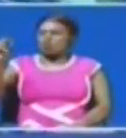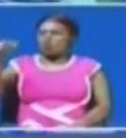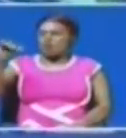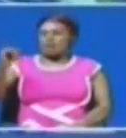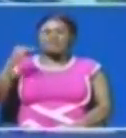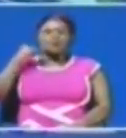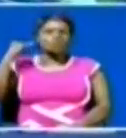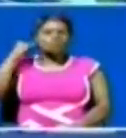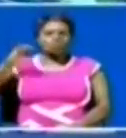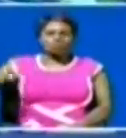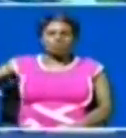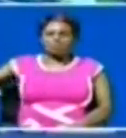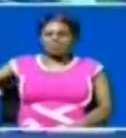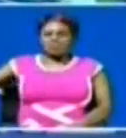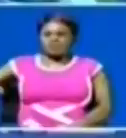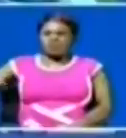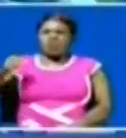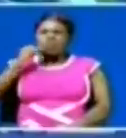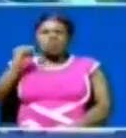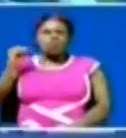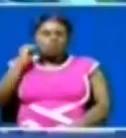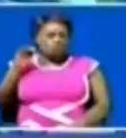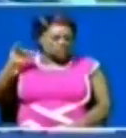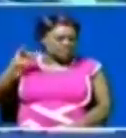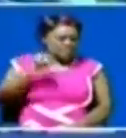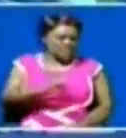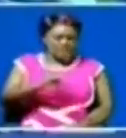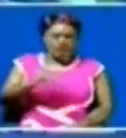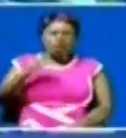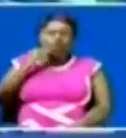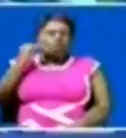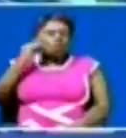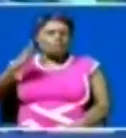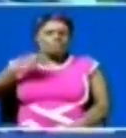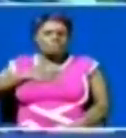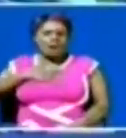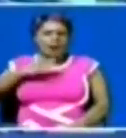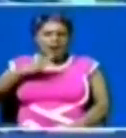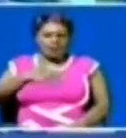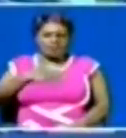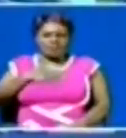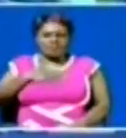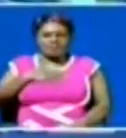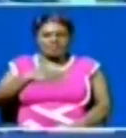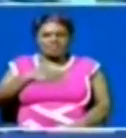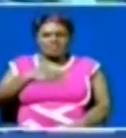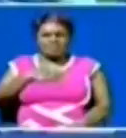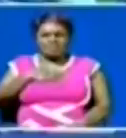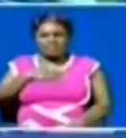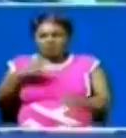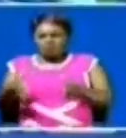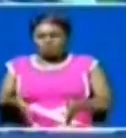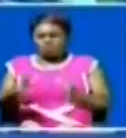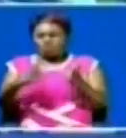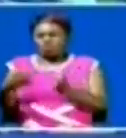ya Nakuru. Na niko nyumbani kabisa kwangu, na kwangu tuko Ngata Bridge. Hii njia ya